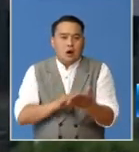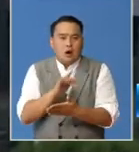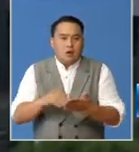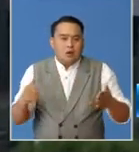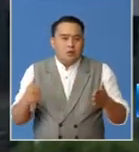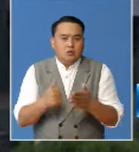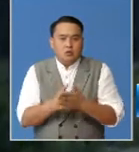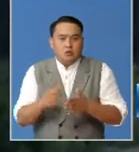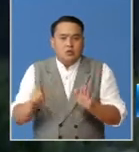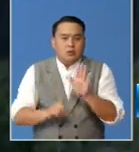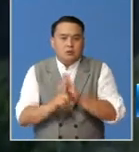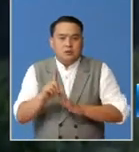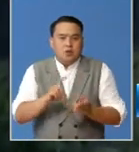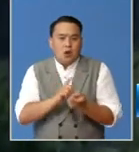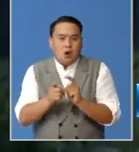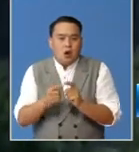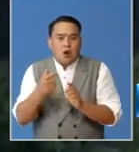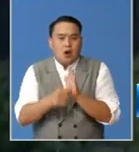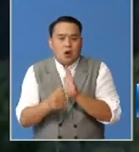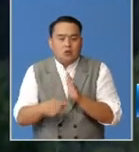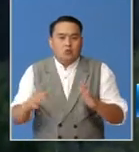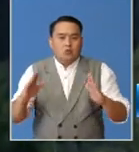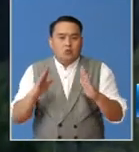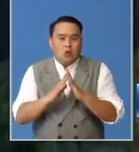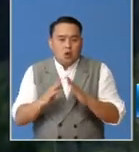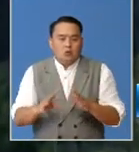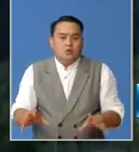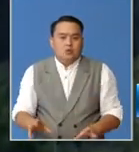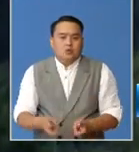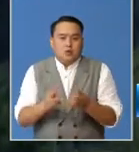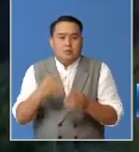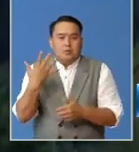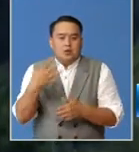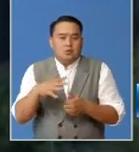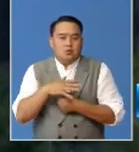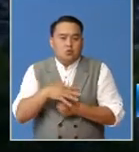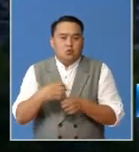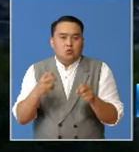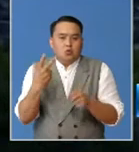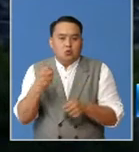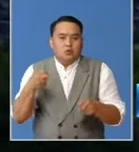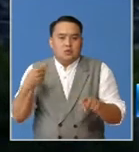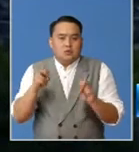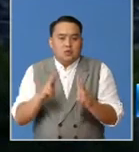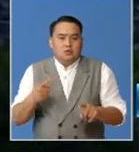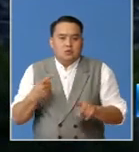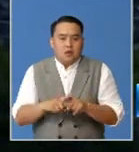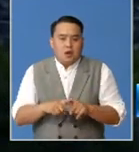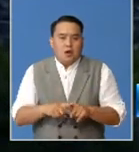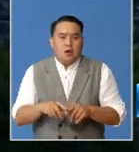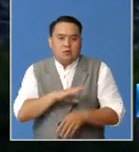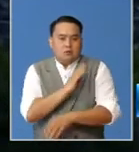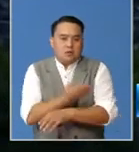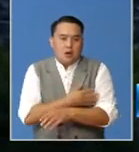жеткен. Қазір тілші жаумен күресуге 600-ден аса өрт сөндіруші, 5 тікұшақ пен 300 техника жұмылдырылды. Бірақ мамандар қатты жел